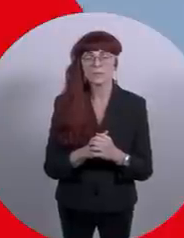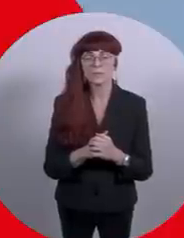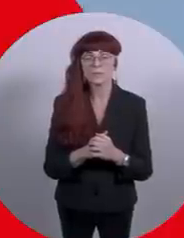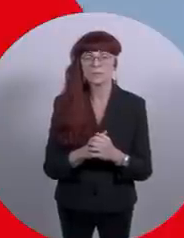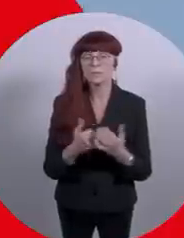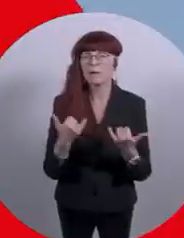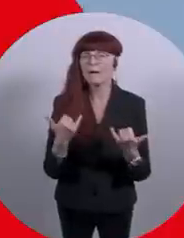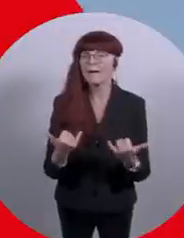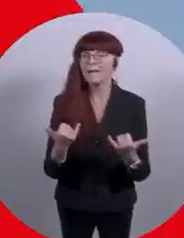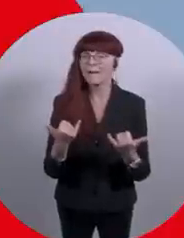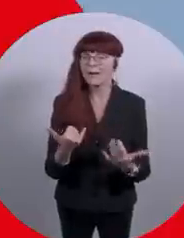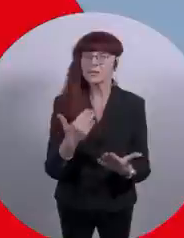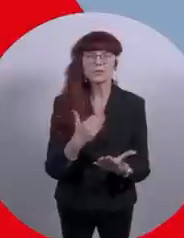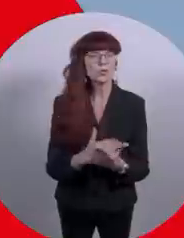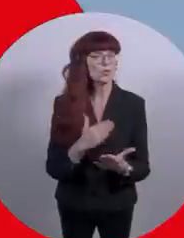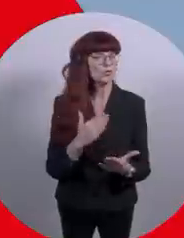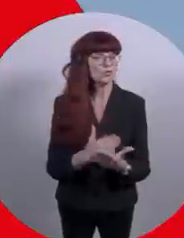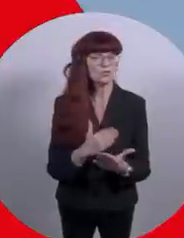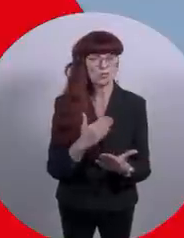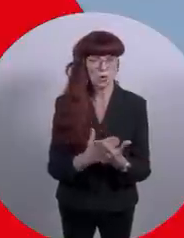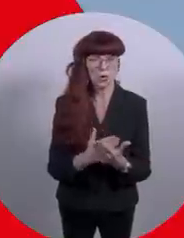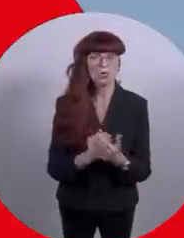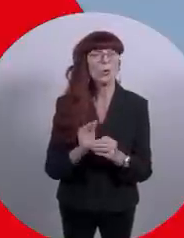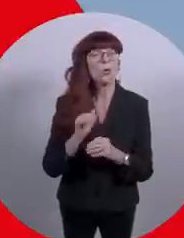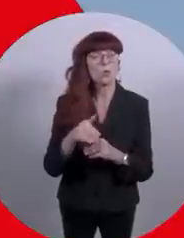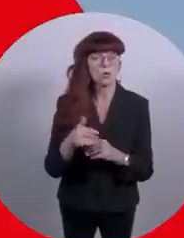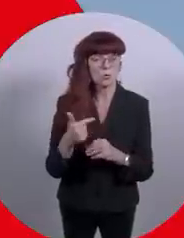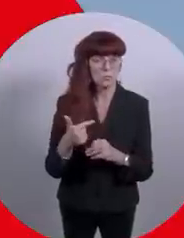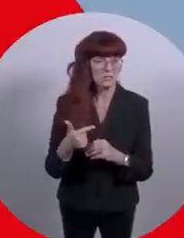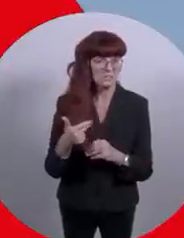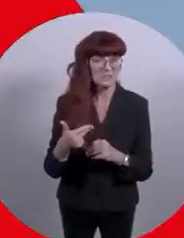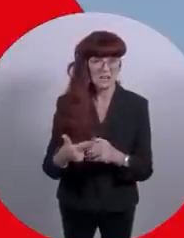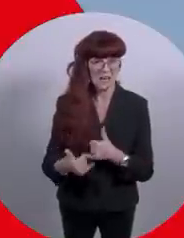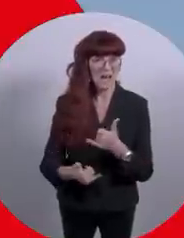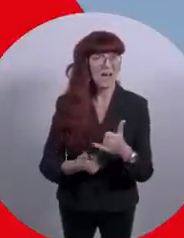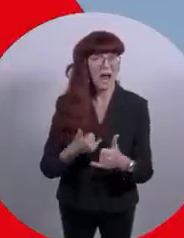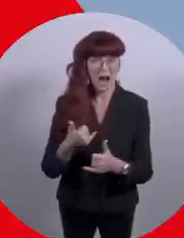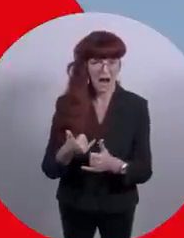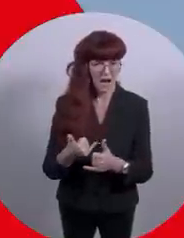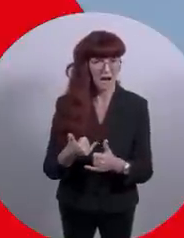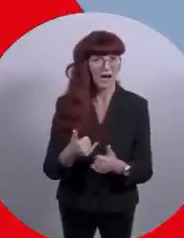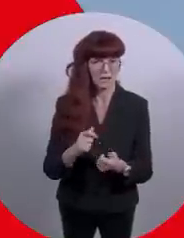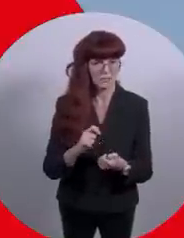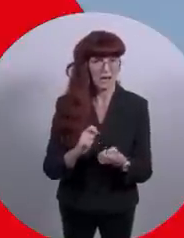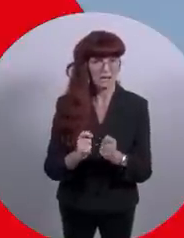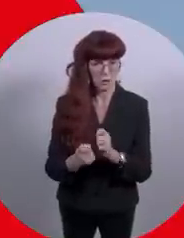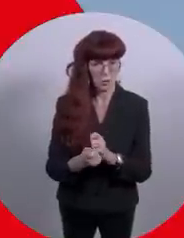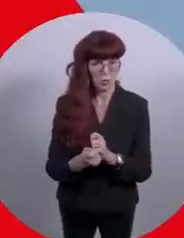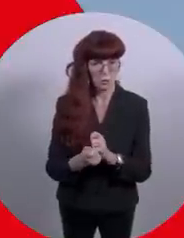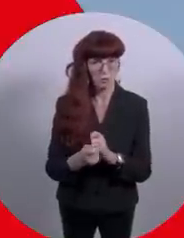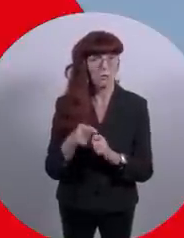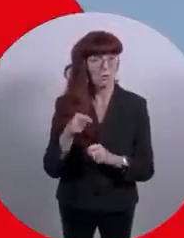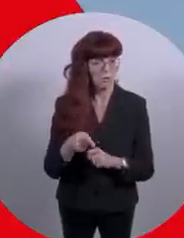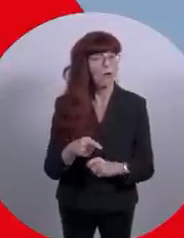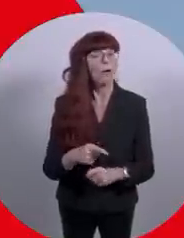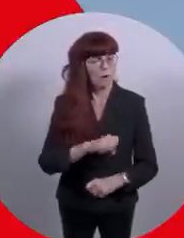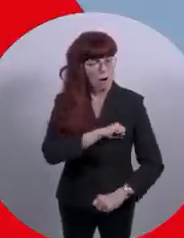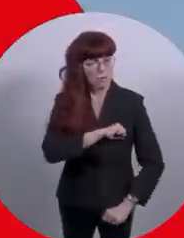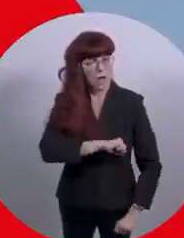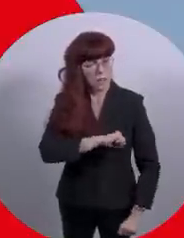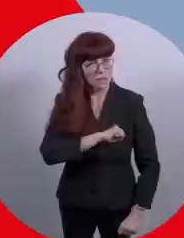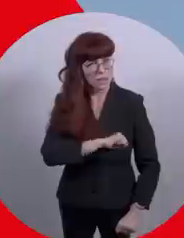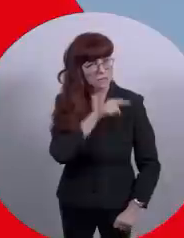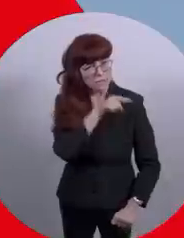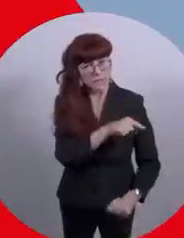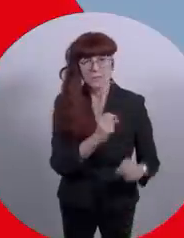mittlerweile praktizieren wir das länger als zwei drei Jahre schon zwei drei Jahre schon halten wir das durch und wir werden das